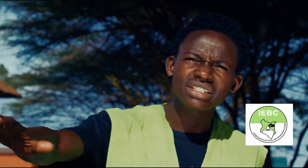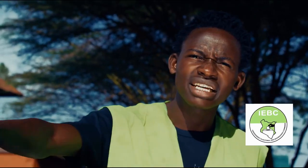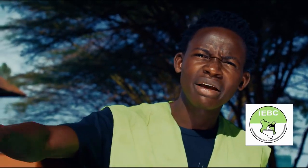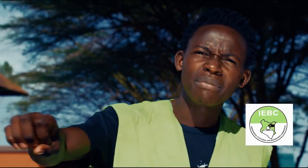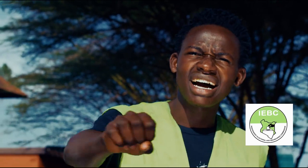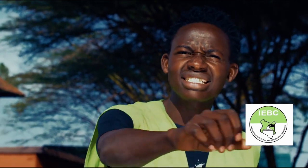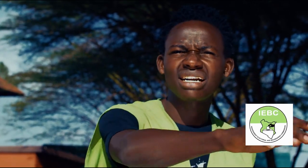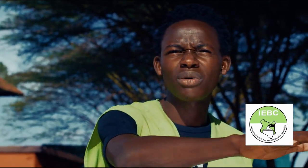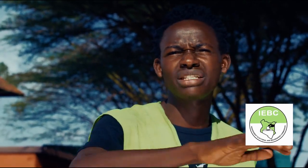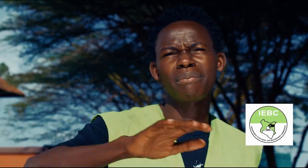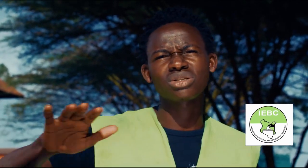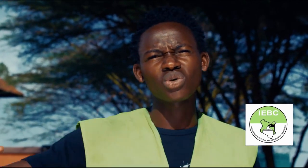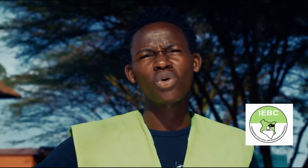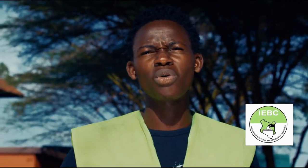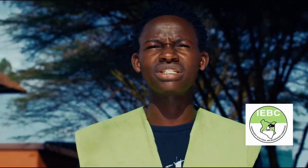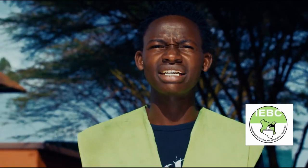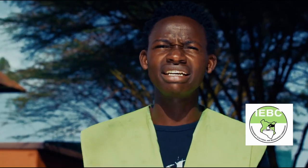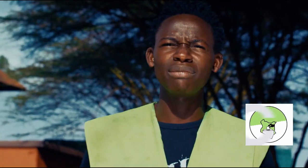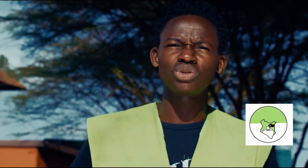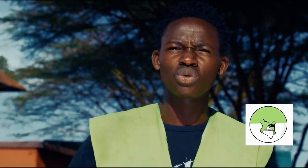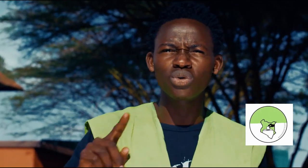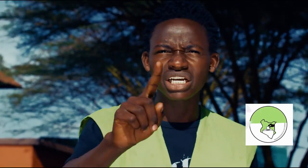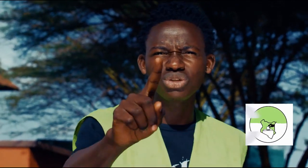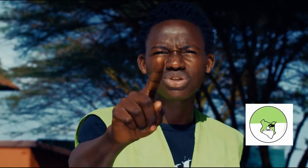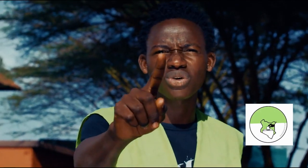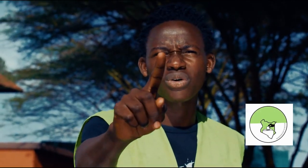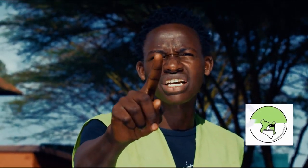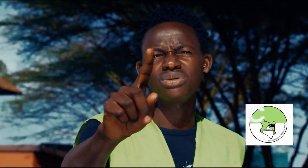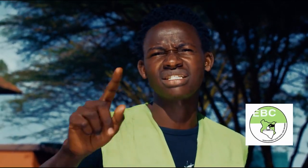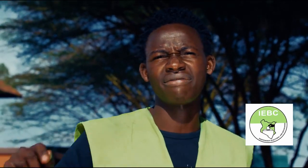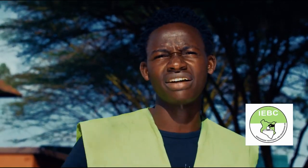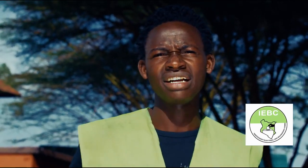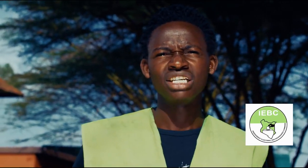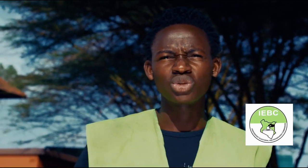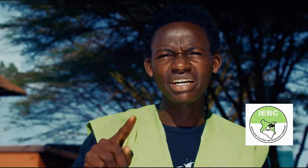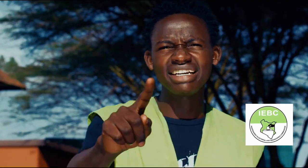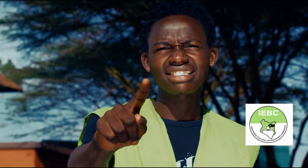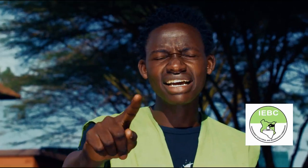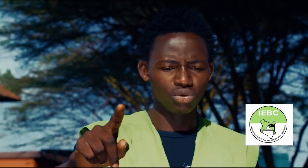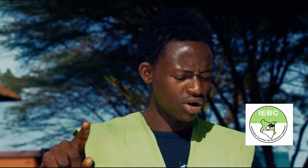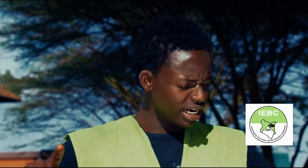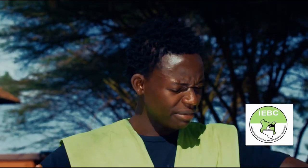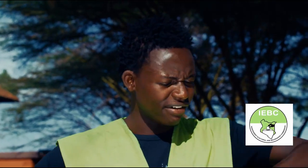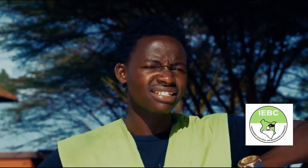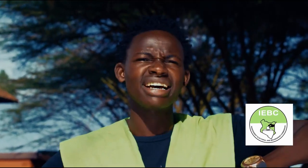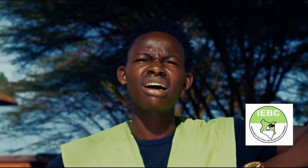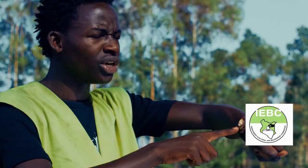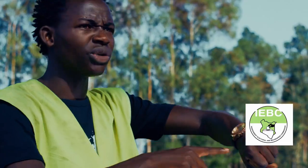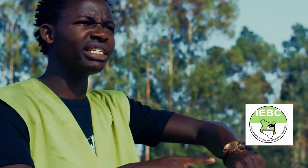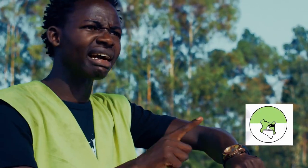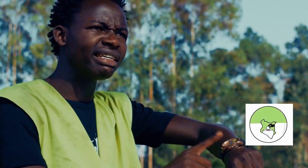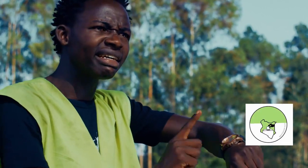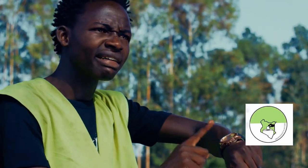Masafara wote, mahasra wote, masongo wote, kila mtu kura ijui songo na ijui safara. Twendeni sai, unaona nimevaa saa